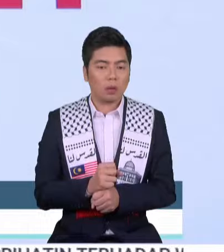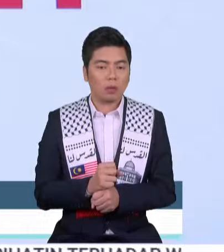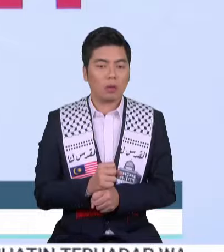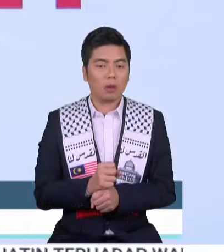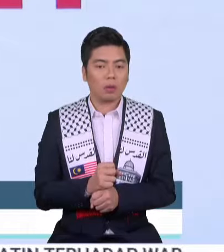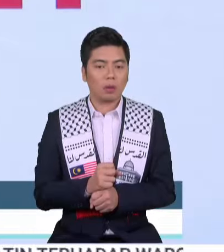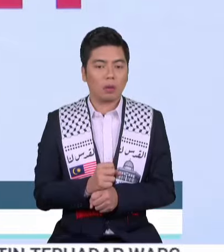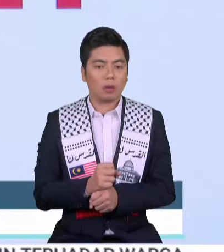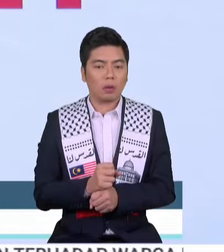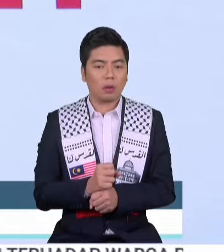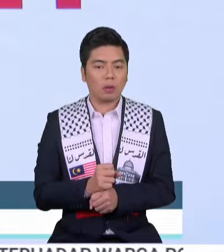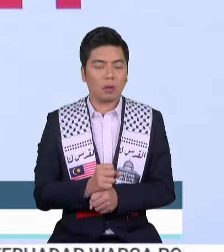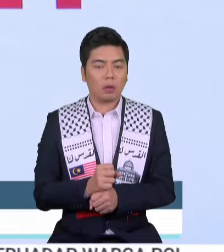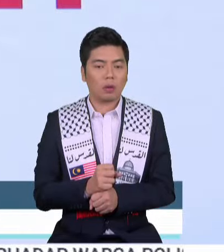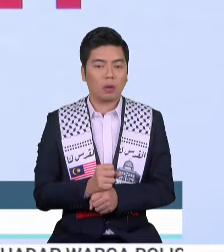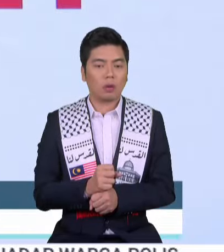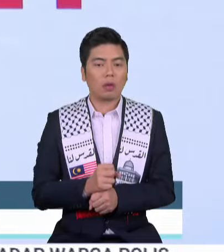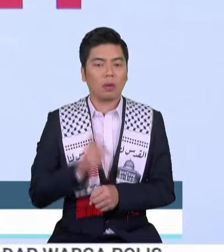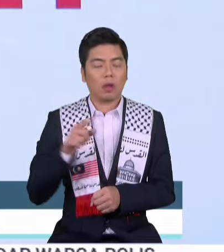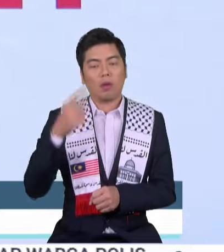untuk tahun